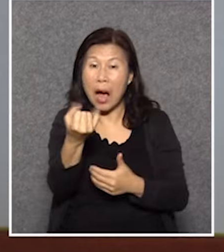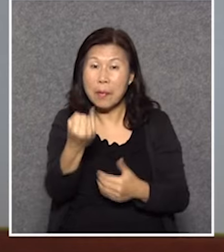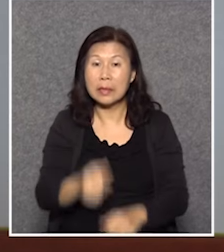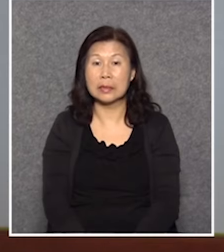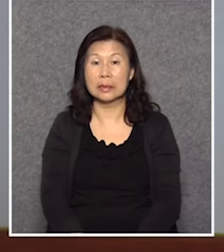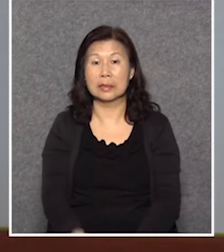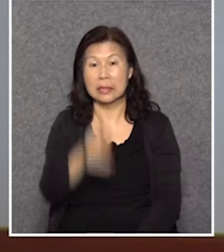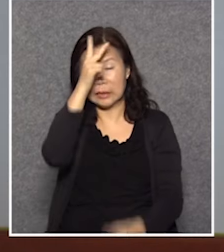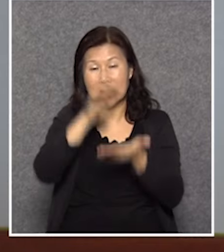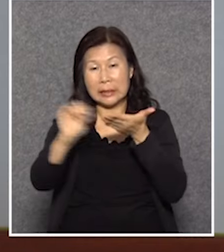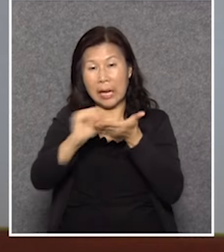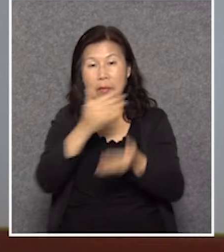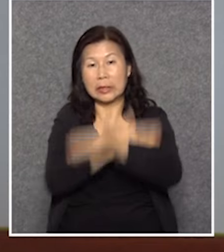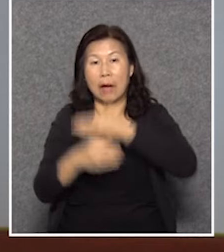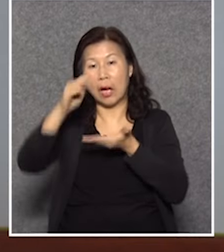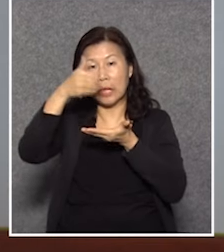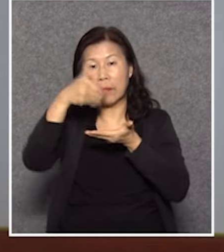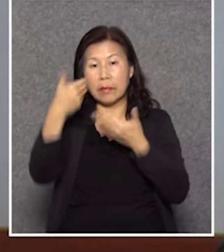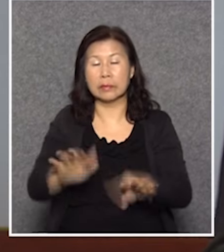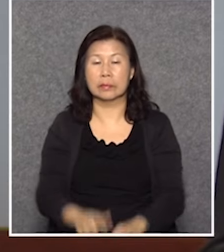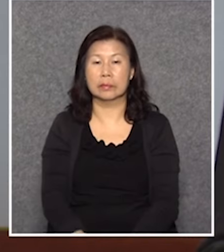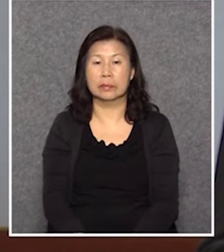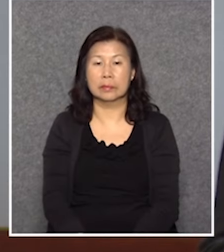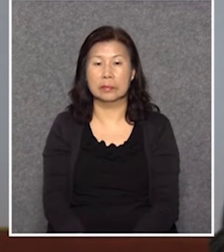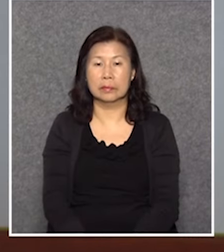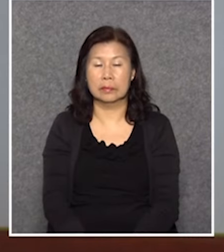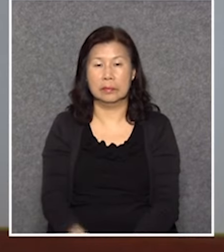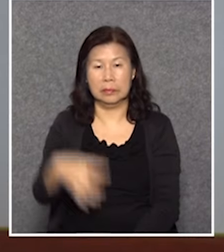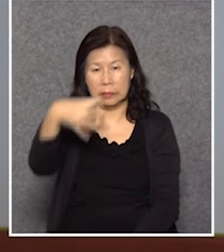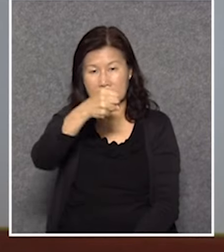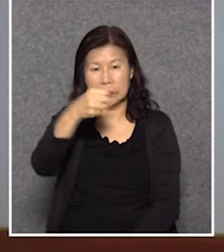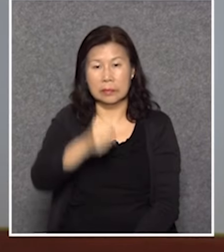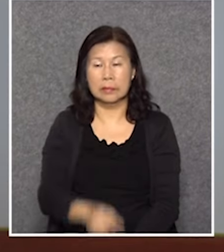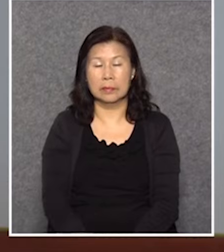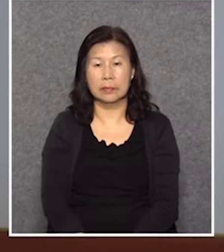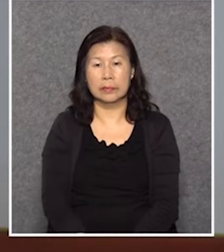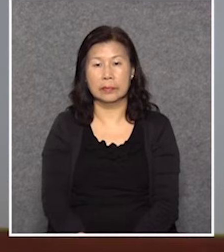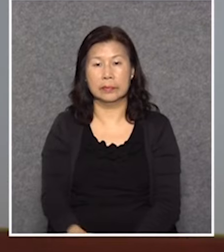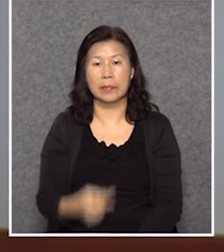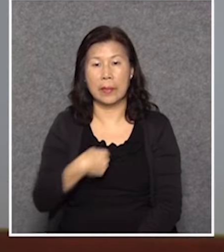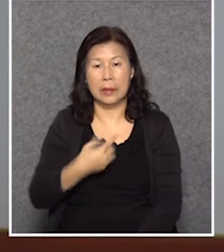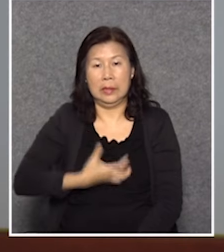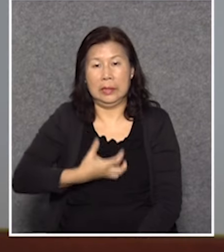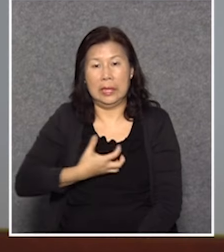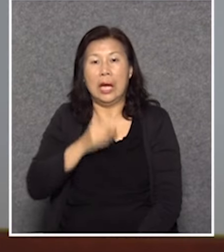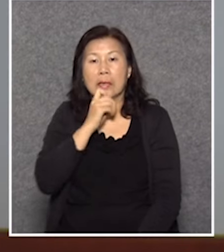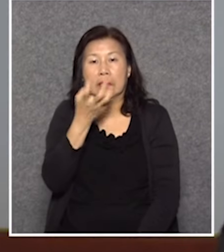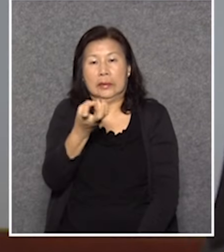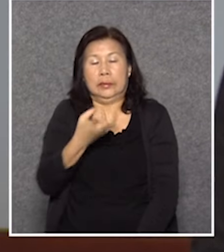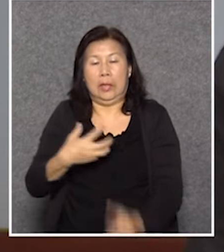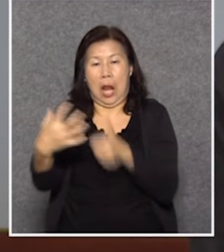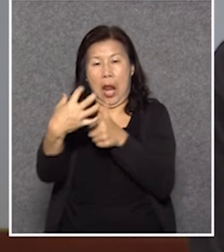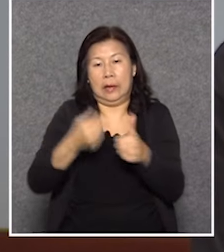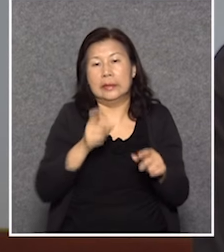是殘廢山的嘛。嗱，主席，事歸正傳，都係俾佢激到有少少怒氣。